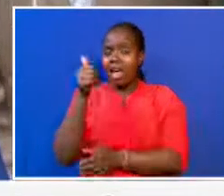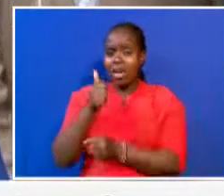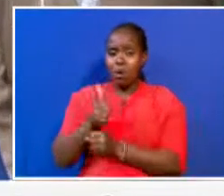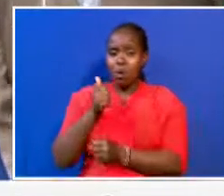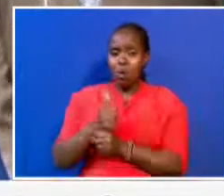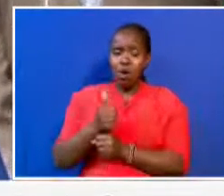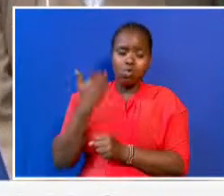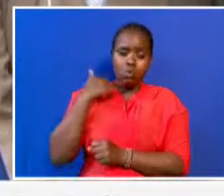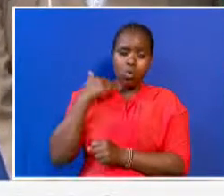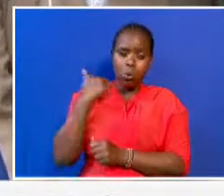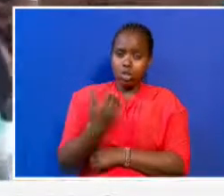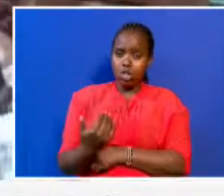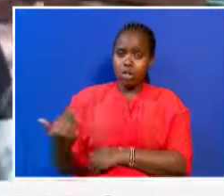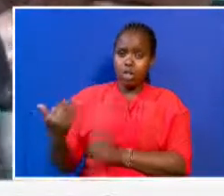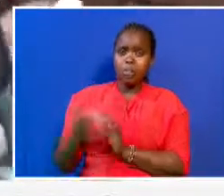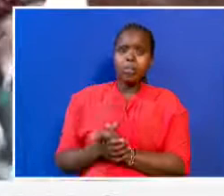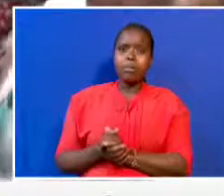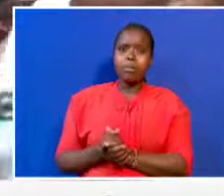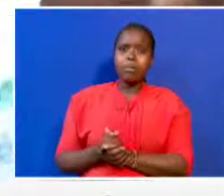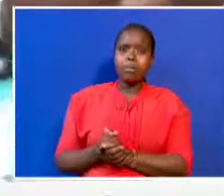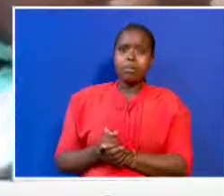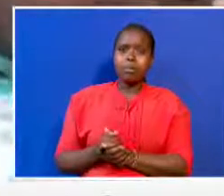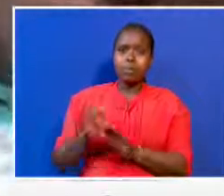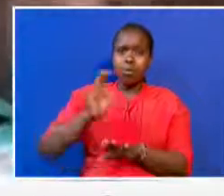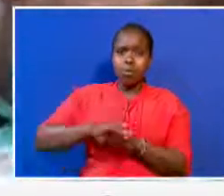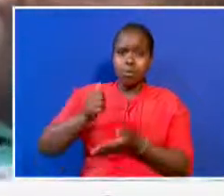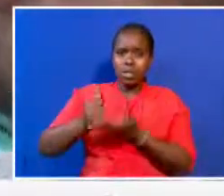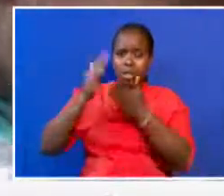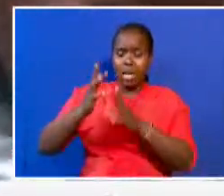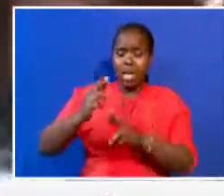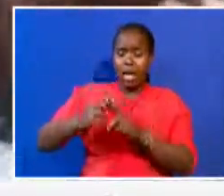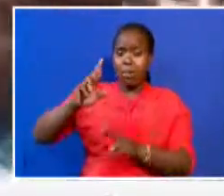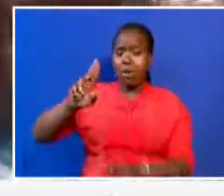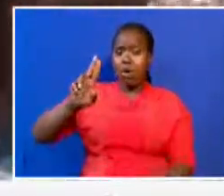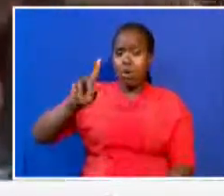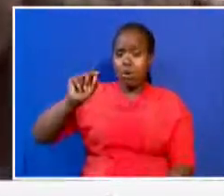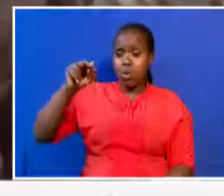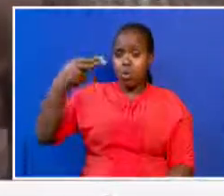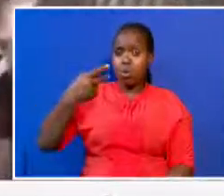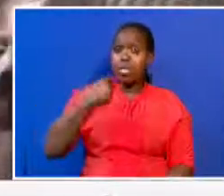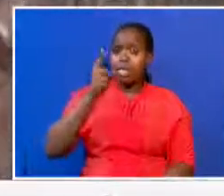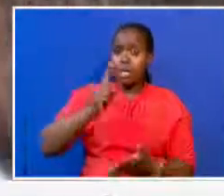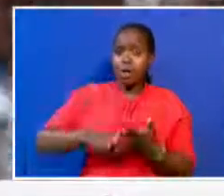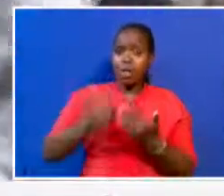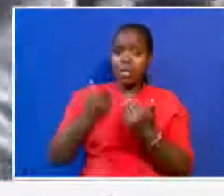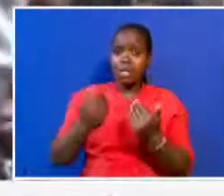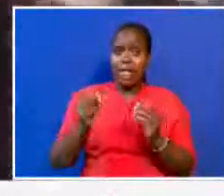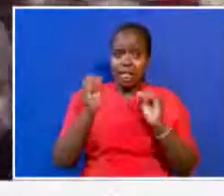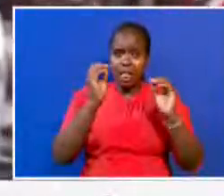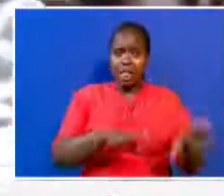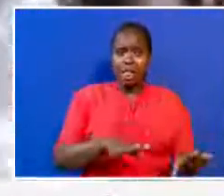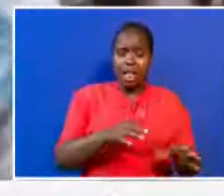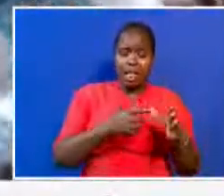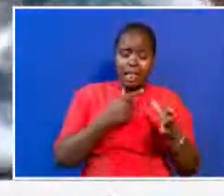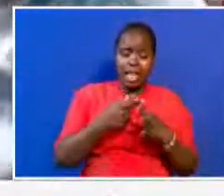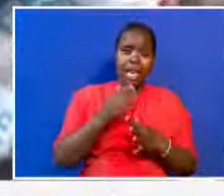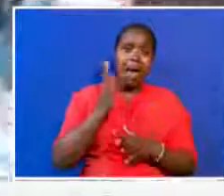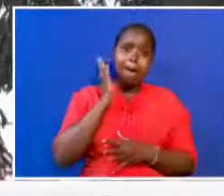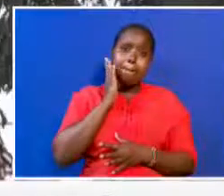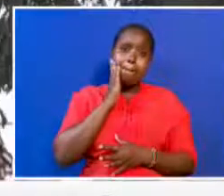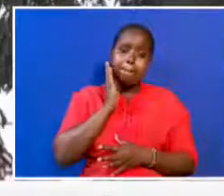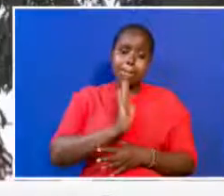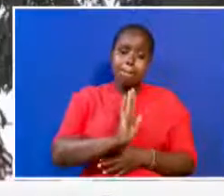ya kuiba watoto. Msamaria mwema kwa jina Ruth Atieno anadai kuachiwa Michelle na mama aliyedai kuwa